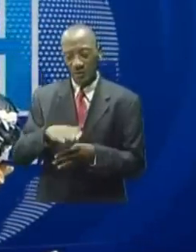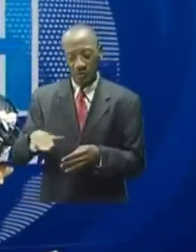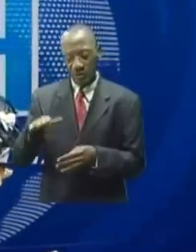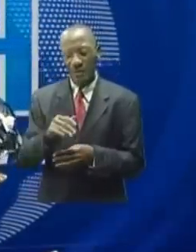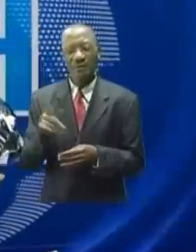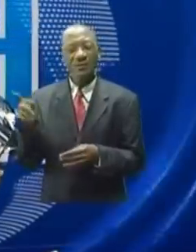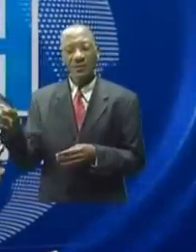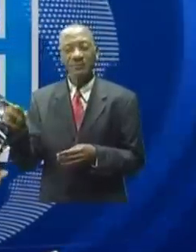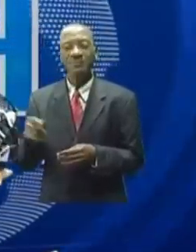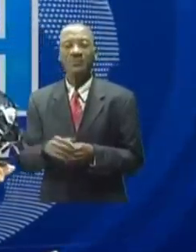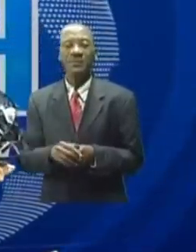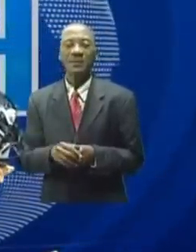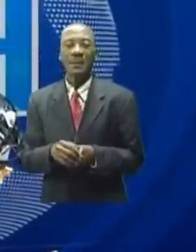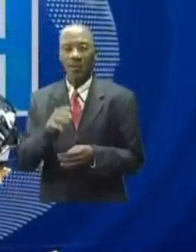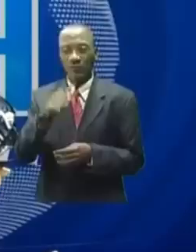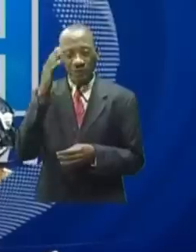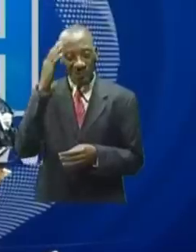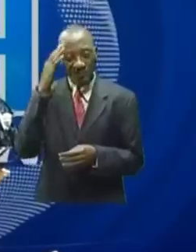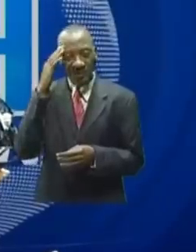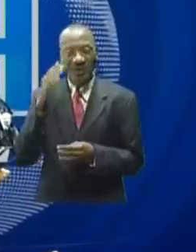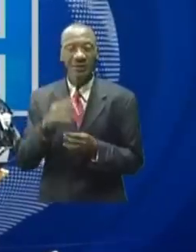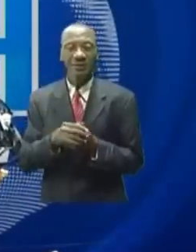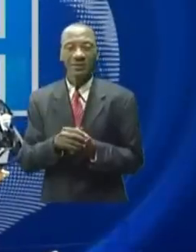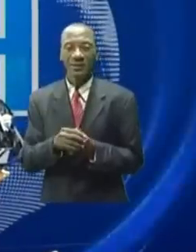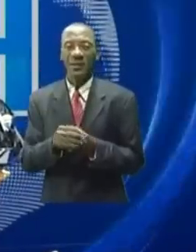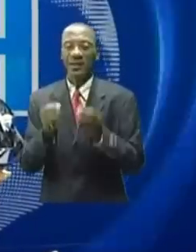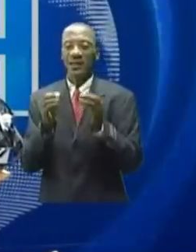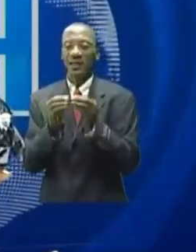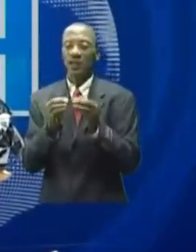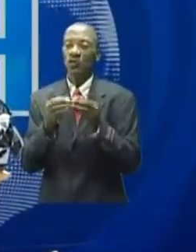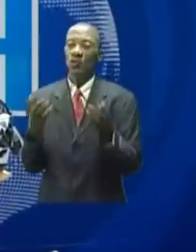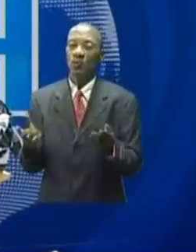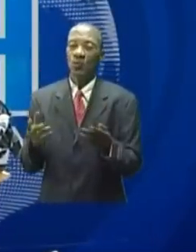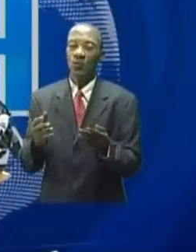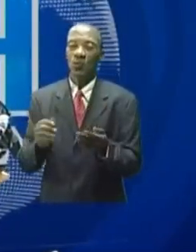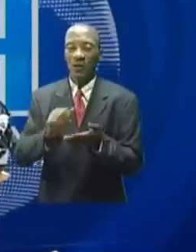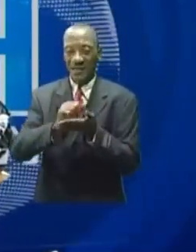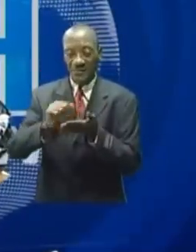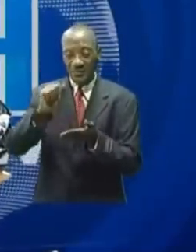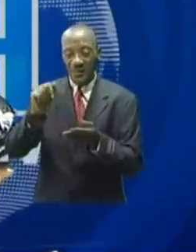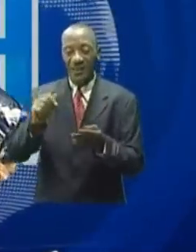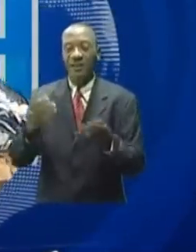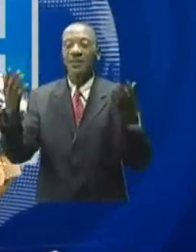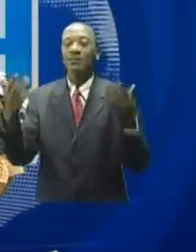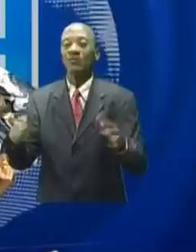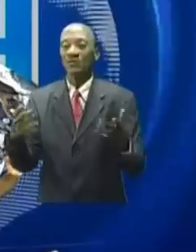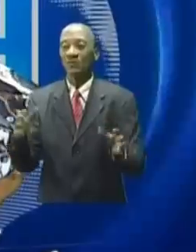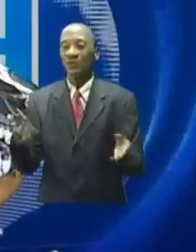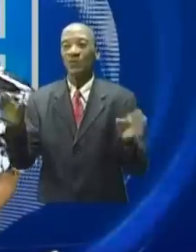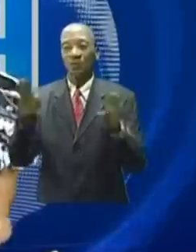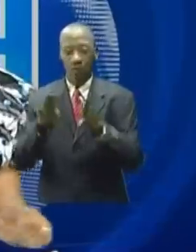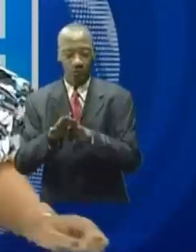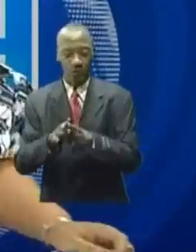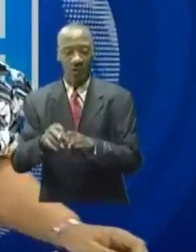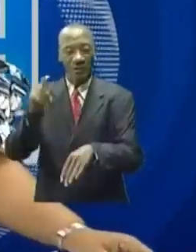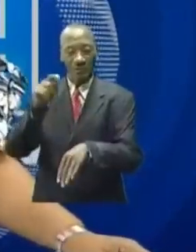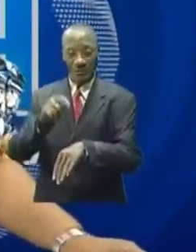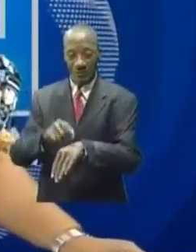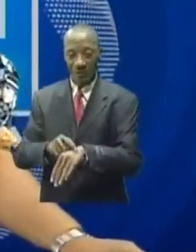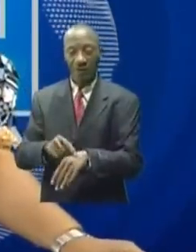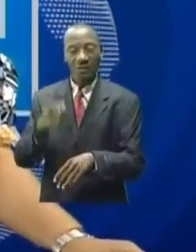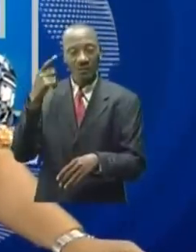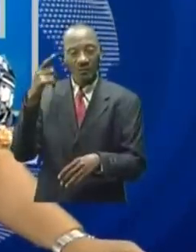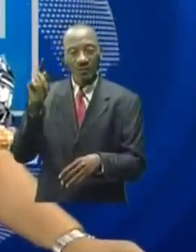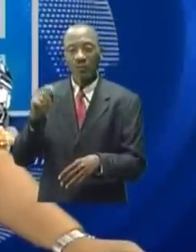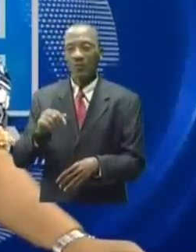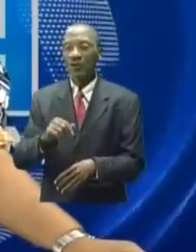Diampwanga a mis l'accent sur l'insécurité qui bat son plein dans l'Est de la République démocratique du Congo. Hier, les élus nationaux ont procédé